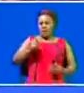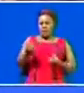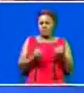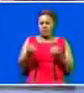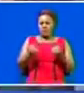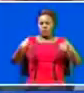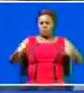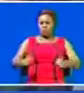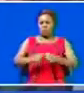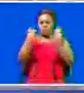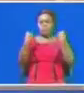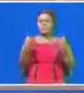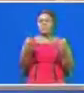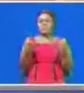kungungana.